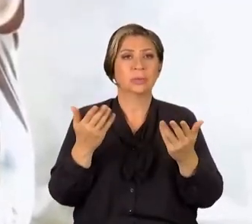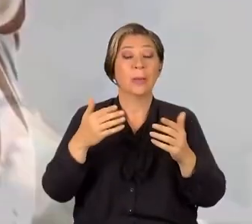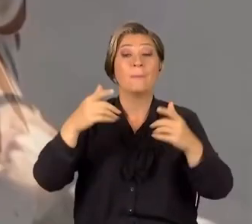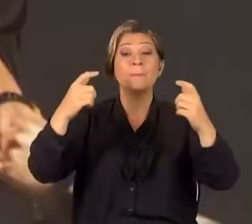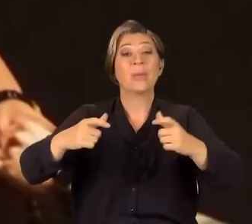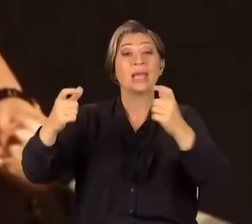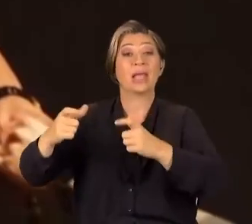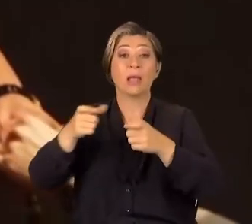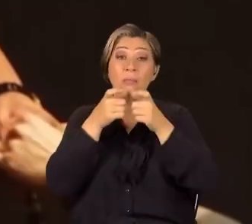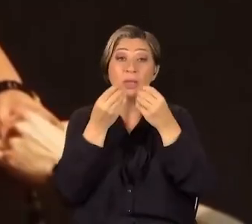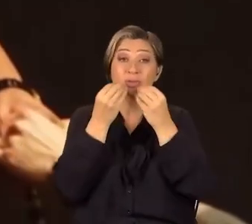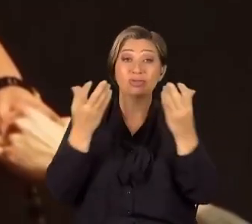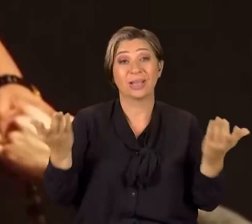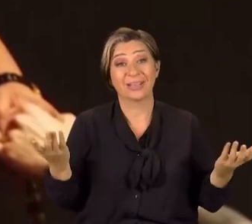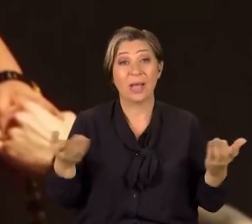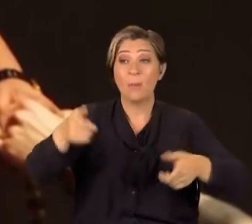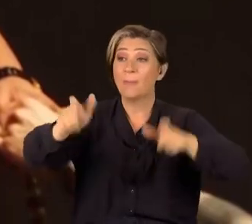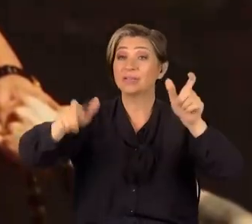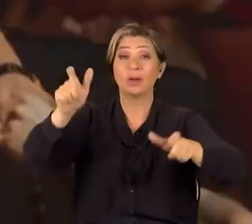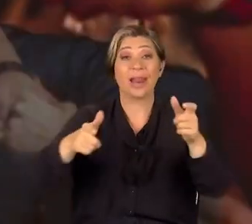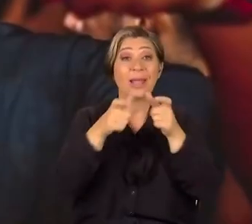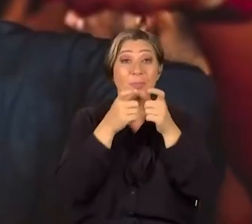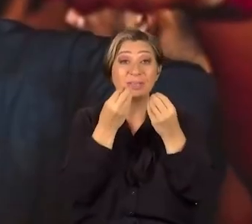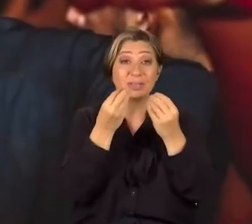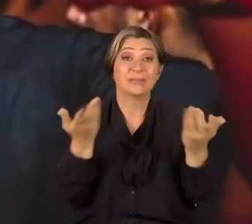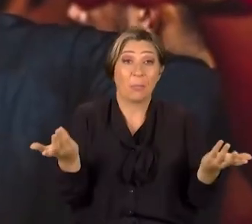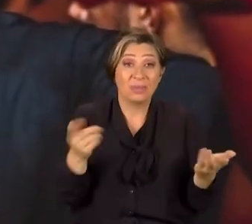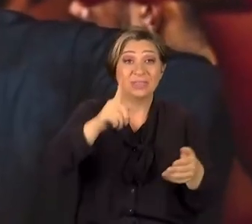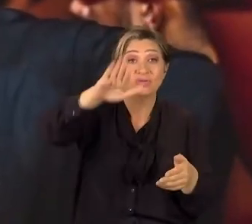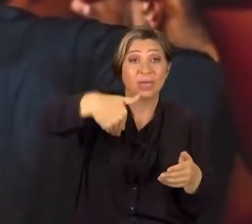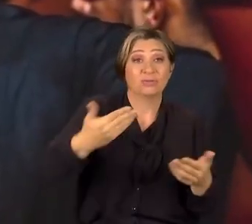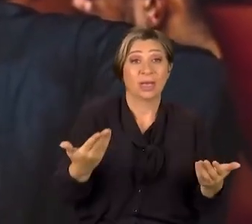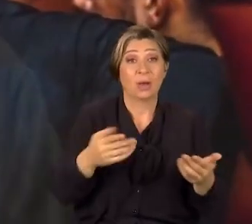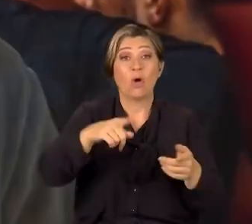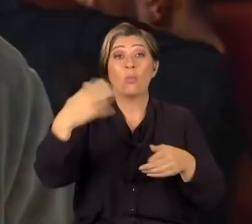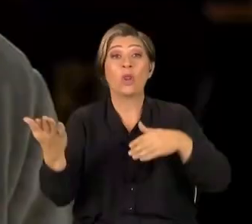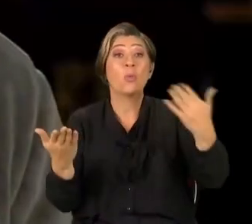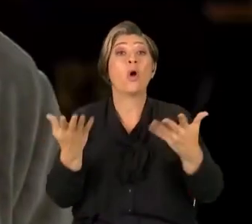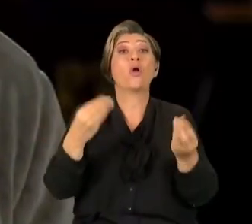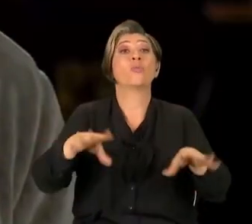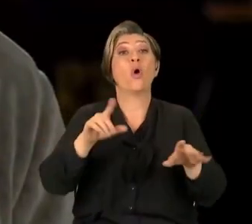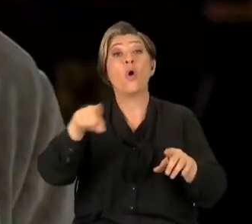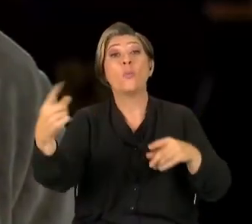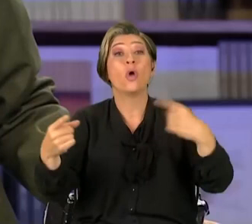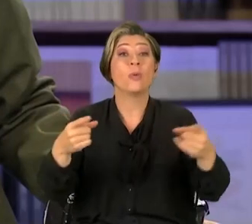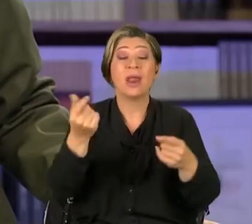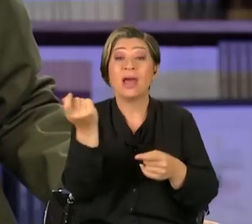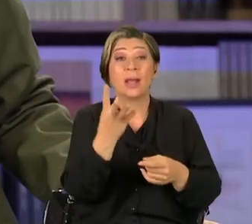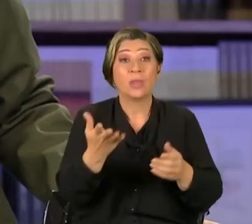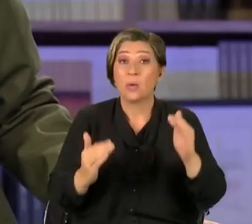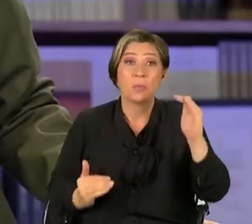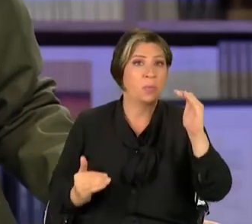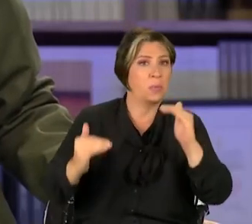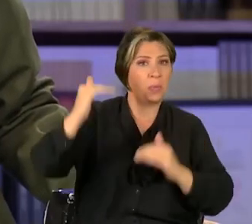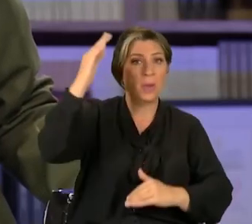Ya ver mekanlar ekmek yiyecek Orada çalışan personel ekmek yiyecek herkes Tabii ki orada öbürüyle olmuyor Bir de onların öbürlerinin rakamları